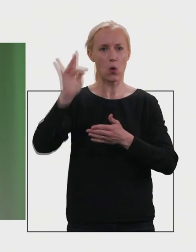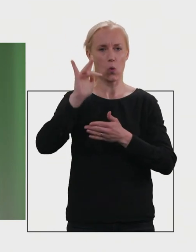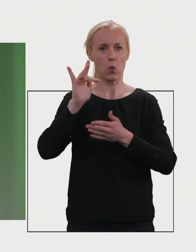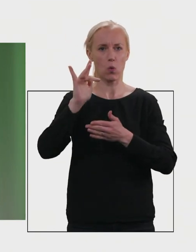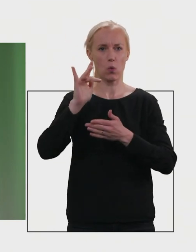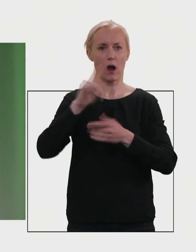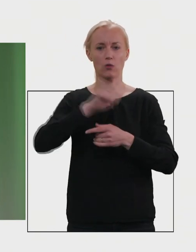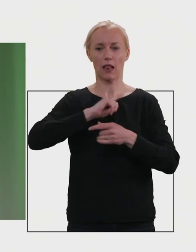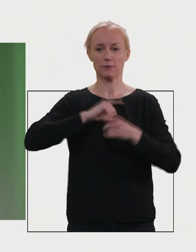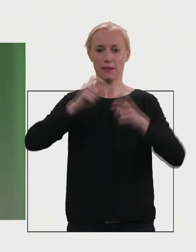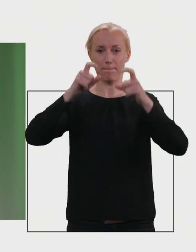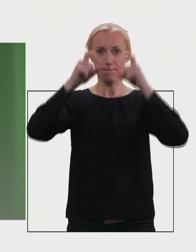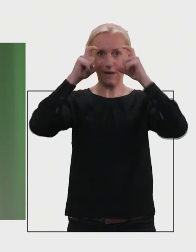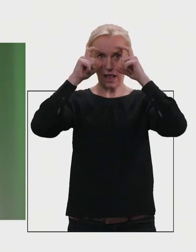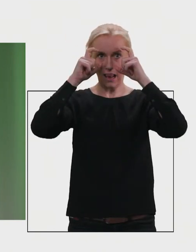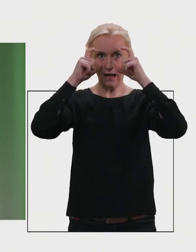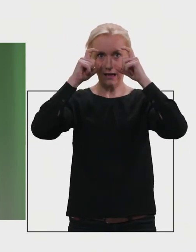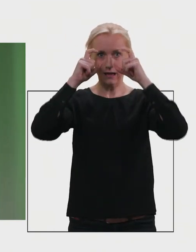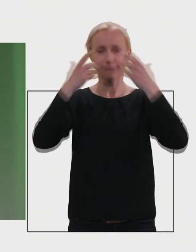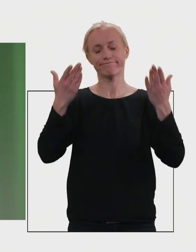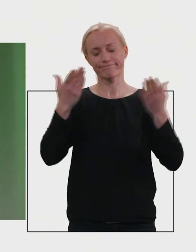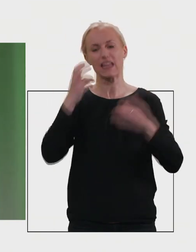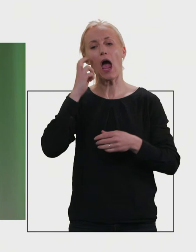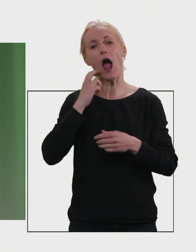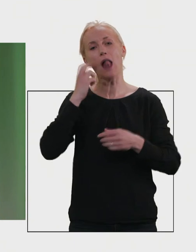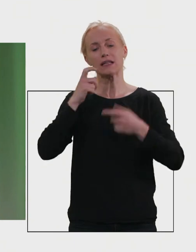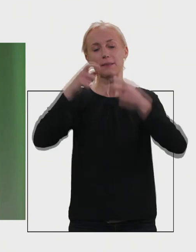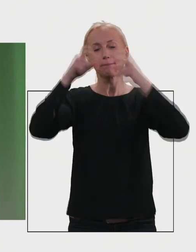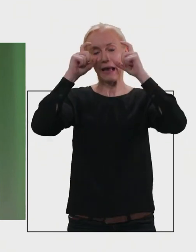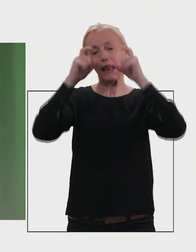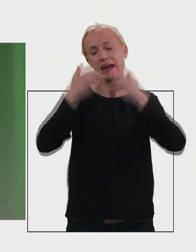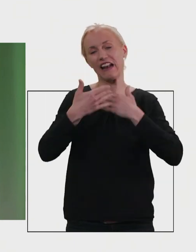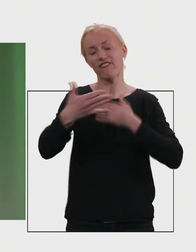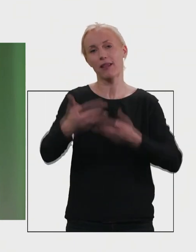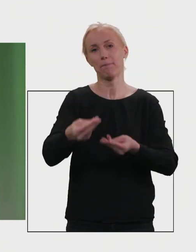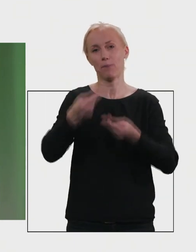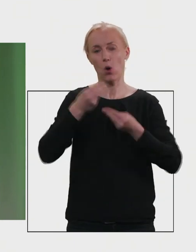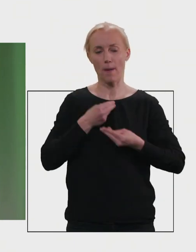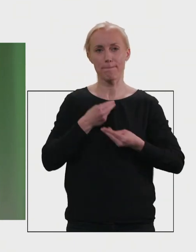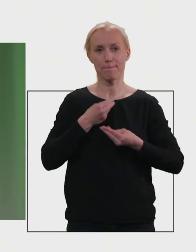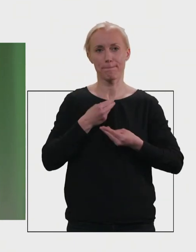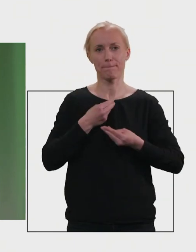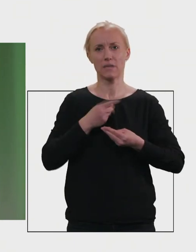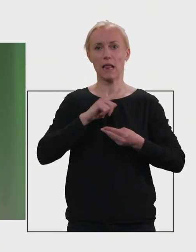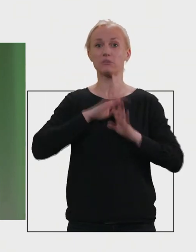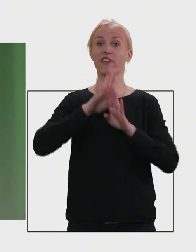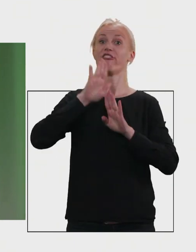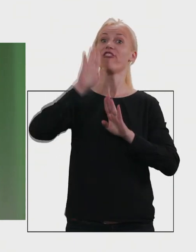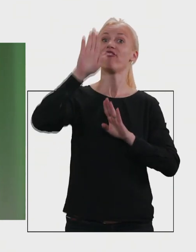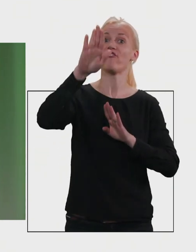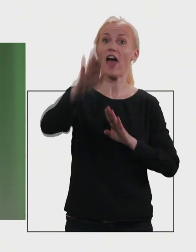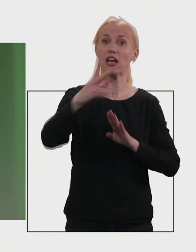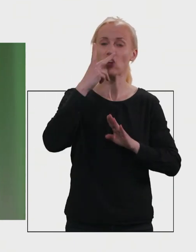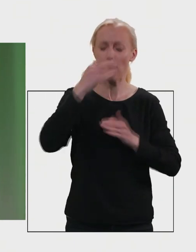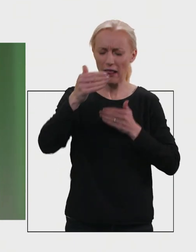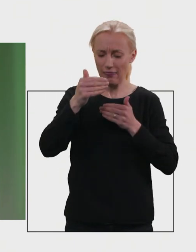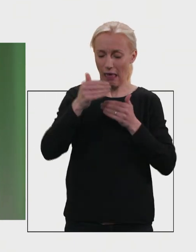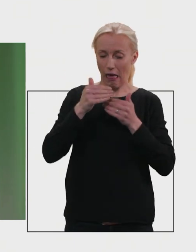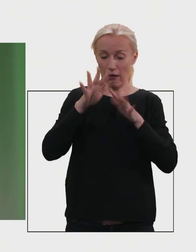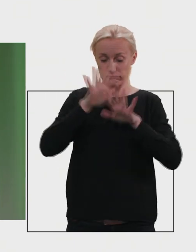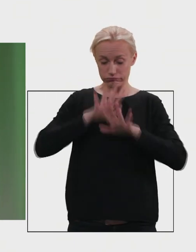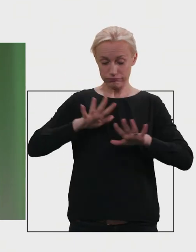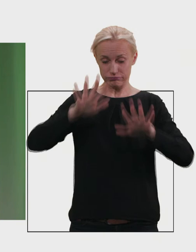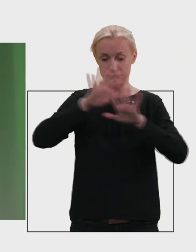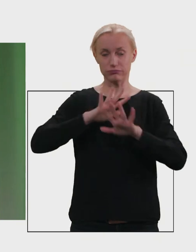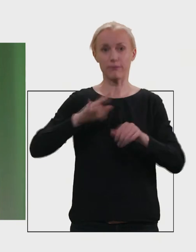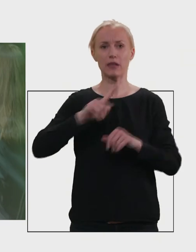auch eine Brille. Das ist die Altersbrille natürlich, die man irgendwann bekommt. Das heißt, ich kann weit gucken, aber nicht nah gucken. Ich habe